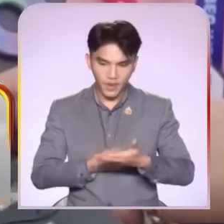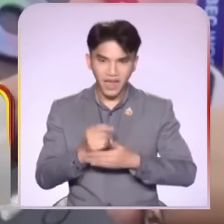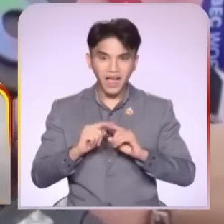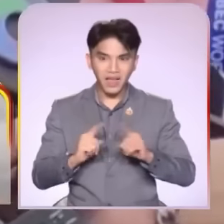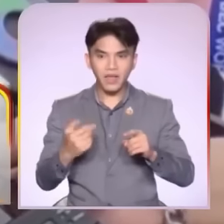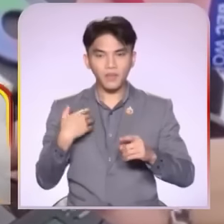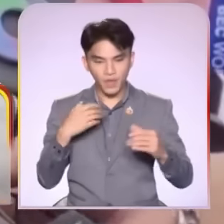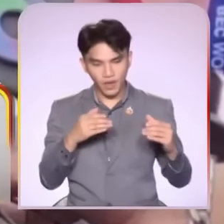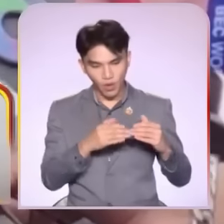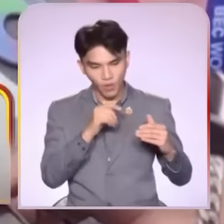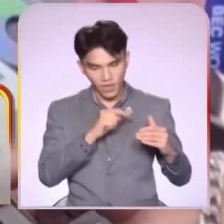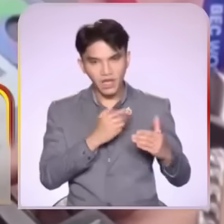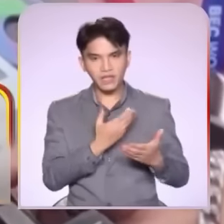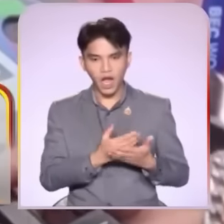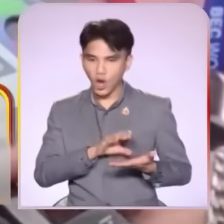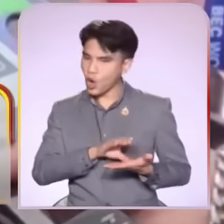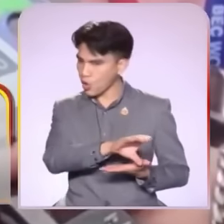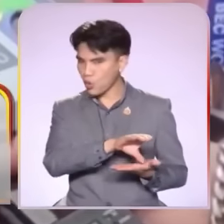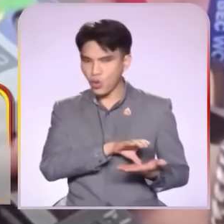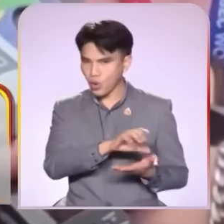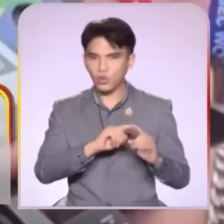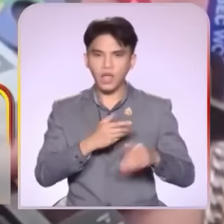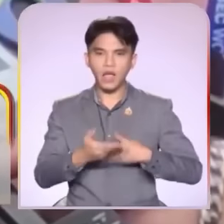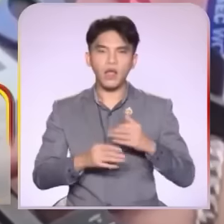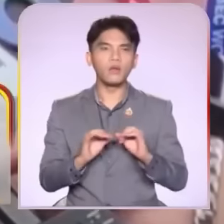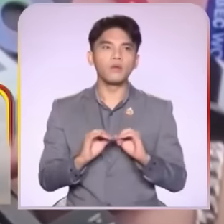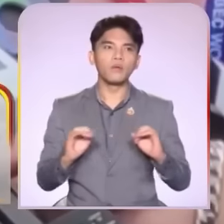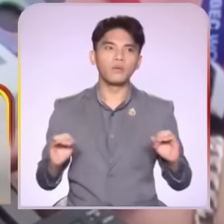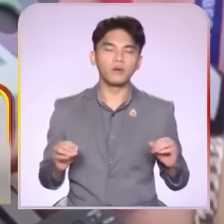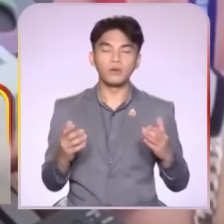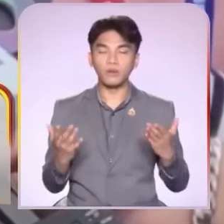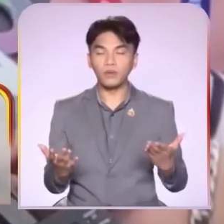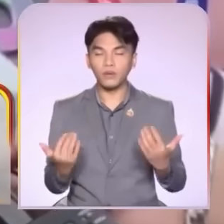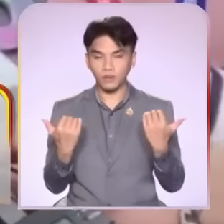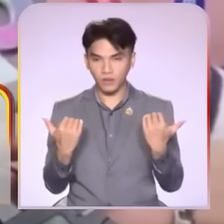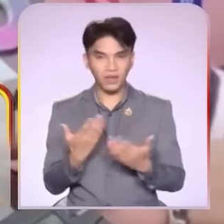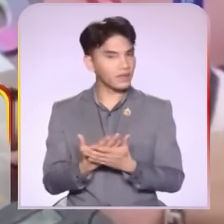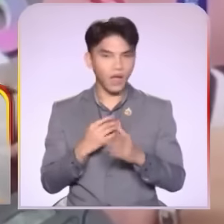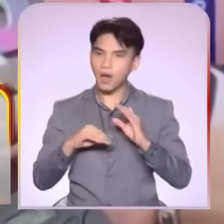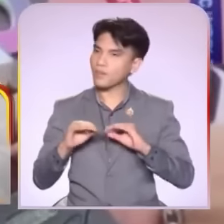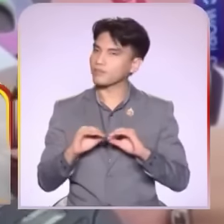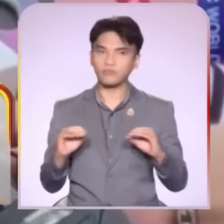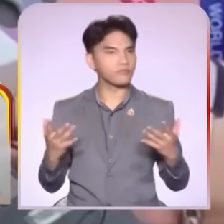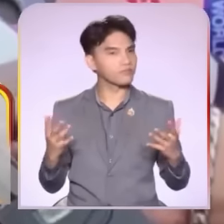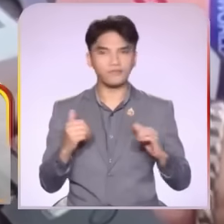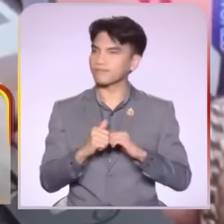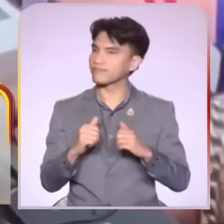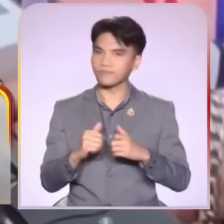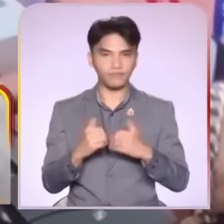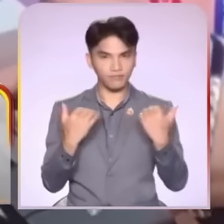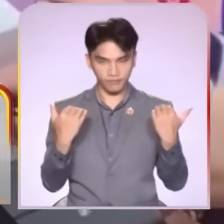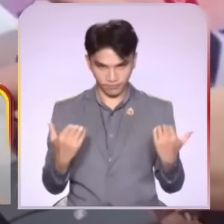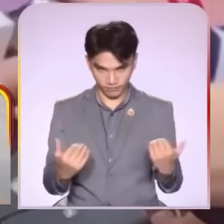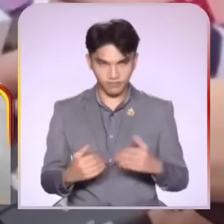แต่ก็มีบางกลุ่มค่ะที่นำเงินมาลงทุนแต่ไม่ขายก็เลยทำให้ ไม่เกิดรายได้ขึ้นมาเกิดเป็นปัญหาขึ้นมาว่าอย่